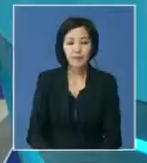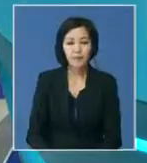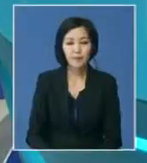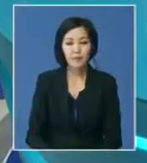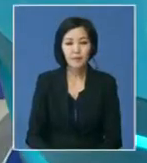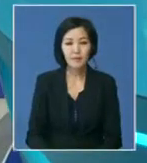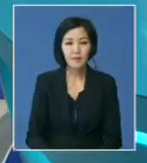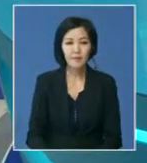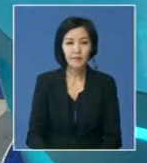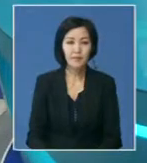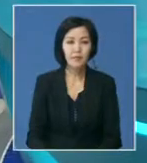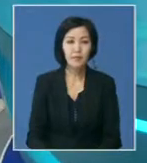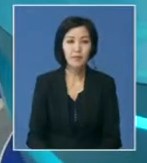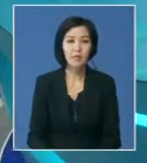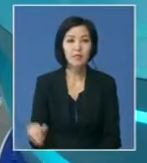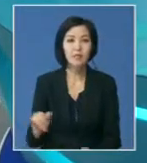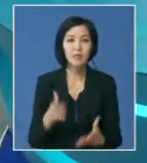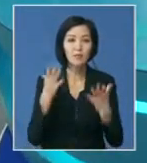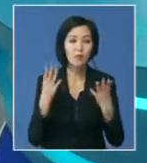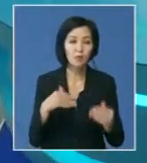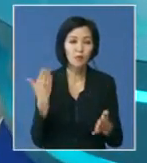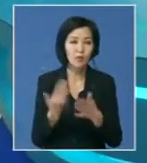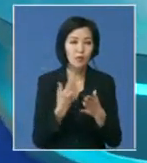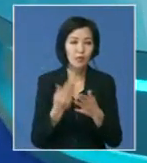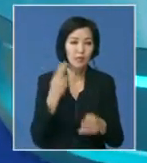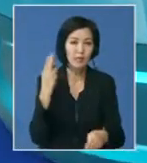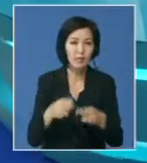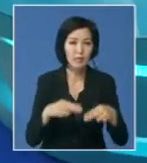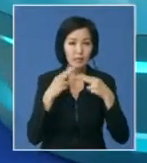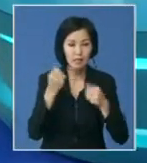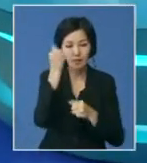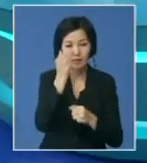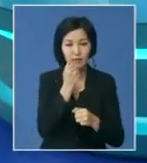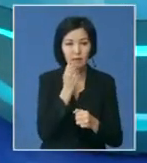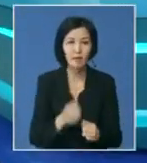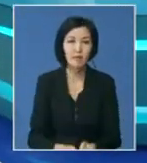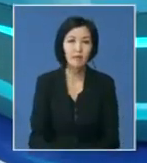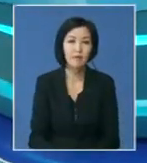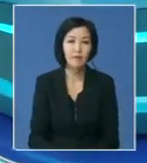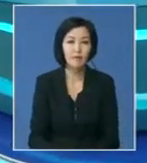Сенбілік жаңалықтар еді, осындай болды. Назарларыңызға рахмет, аман сау болыңыздар.